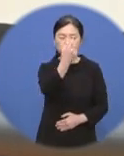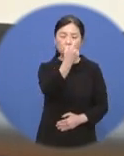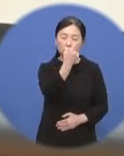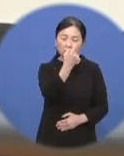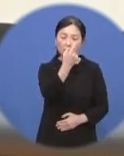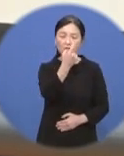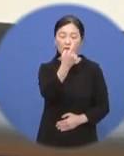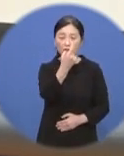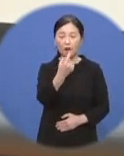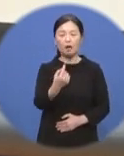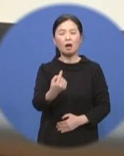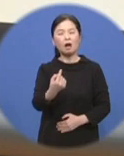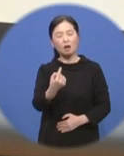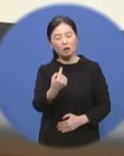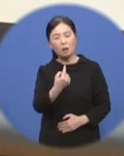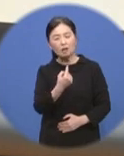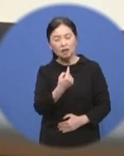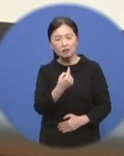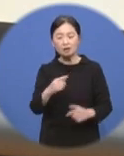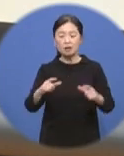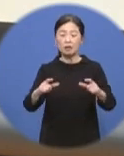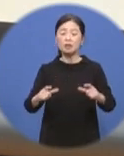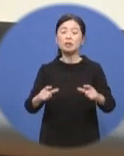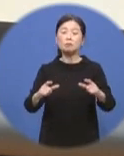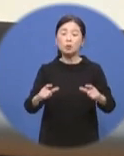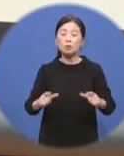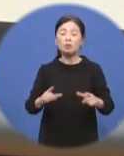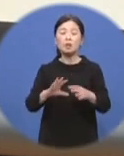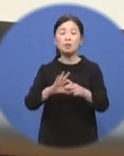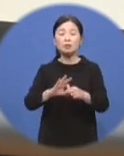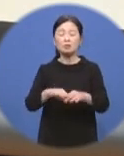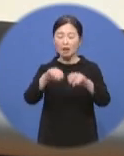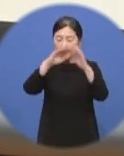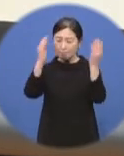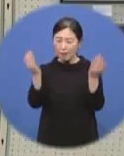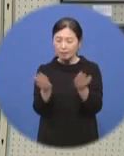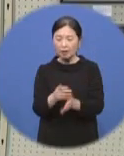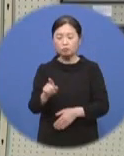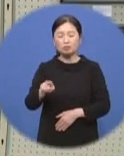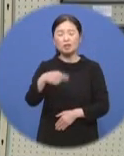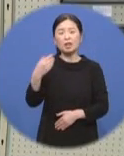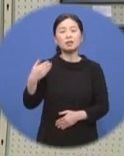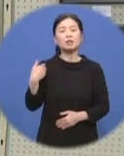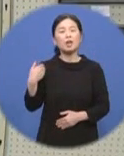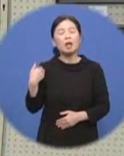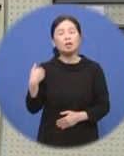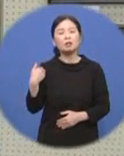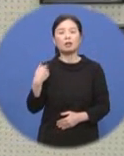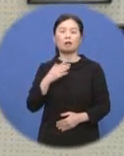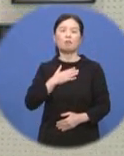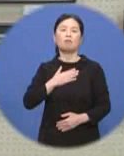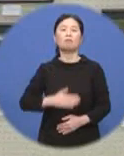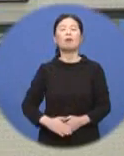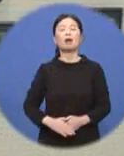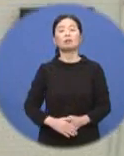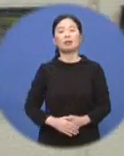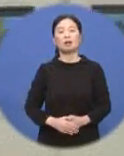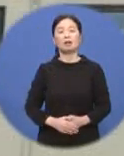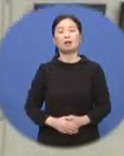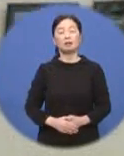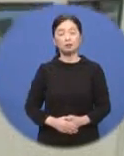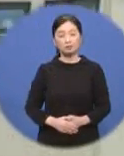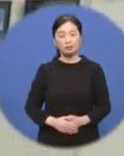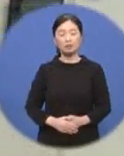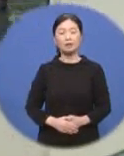の地元でにいながらですね、何にも自然のことが分かってなくてですね、でカメラを片手にし